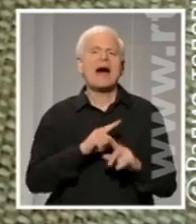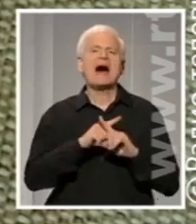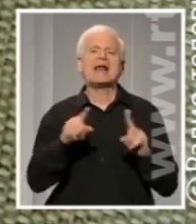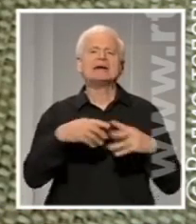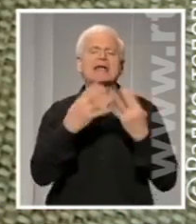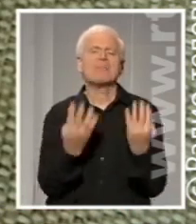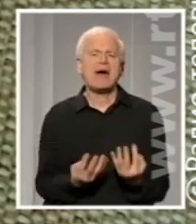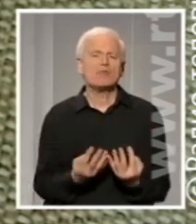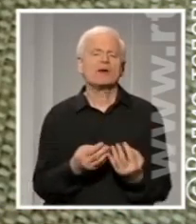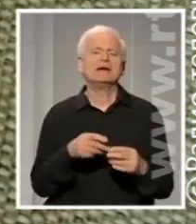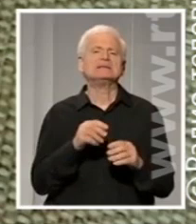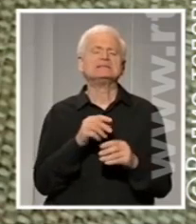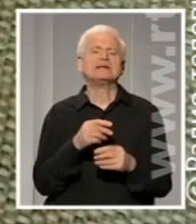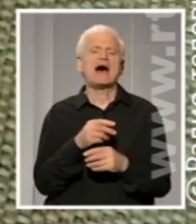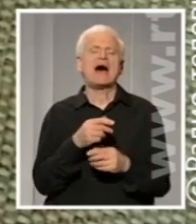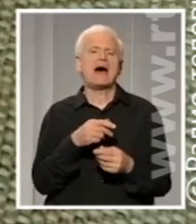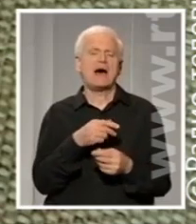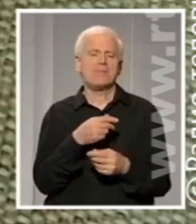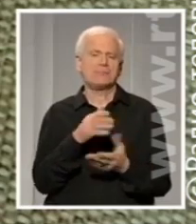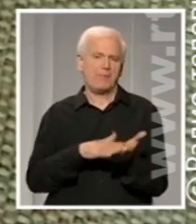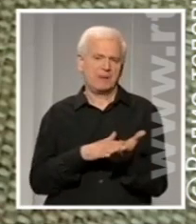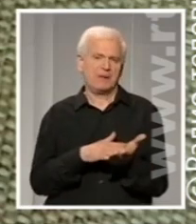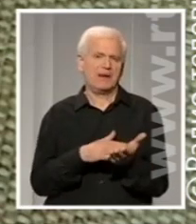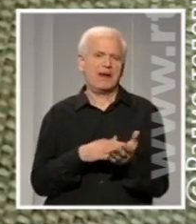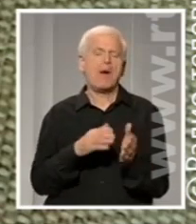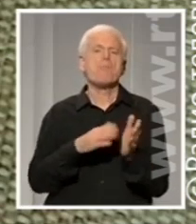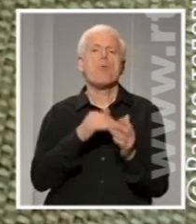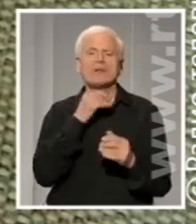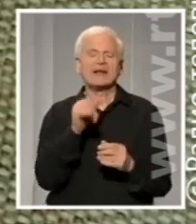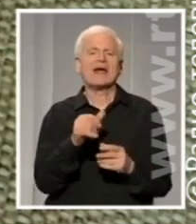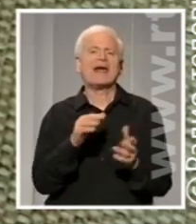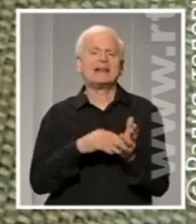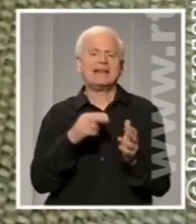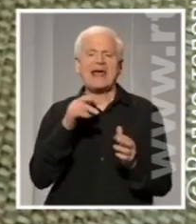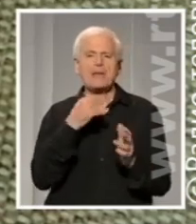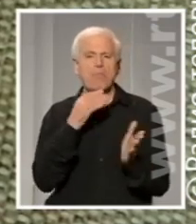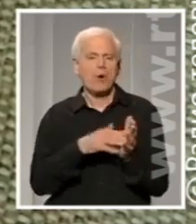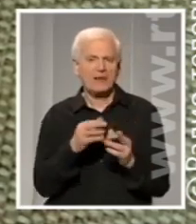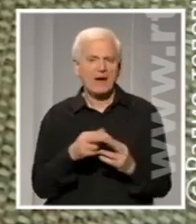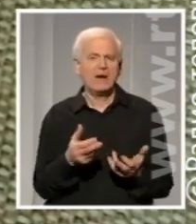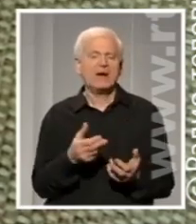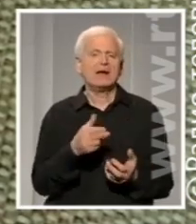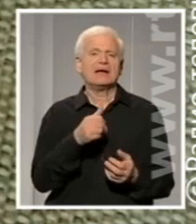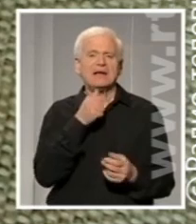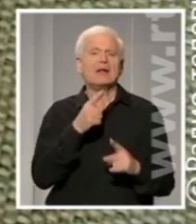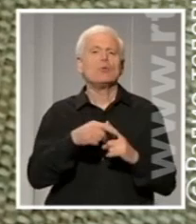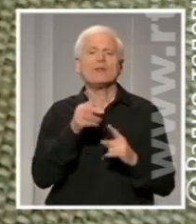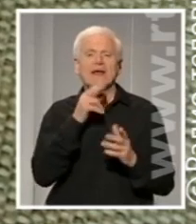platforme za upravljanje elektronskim učenjem, kao što su recimo Moodle, Edmodo, onda imamo tu